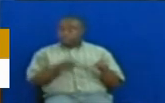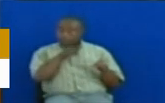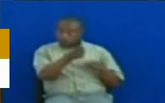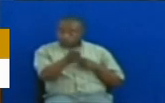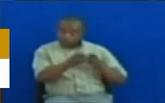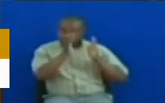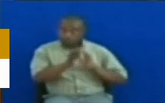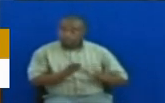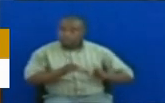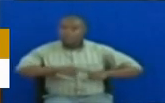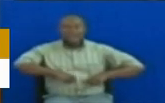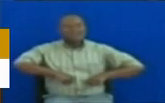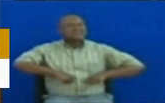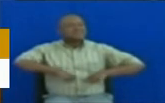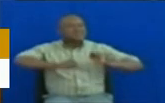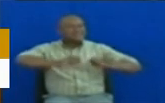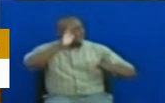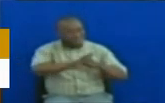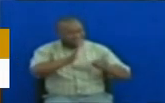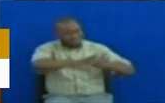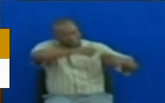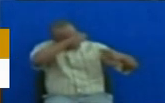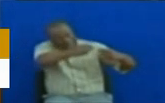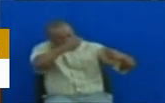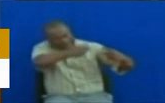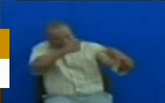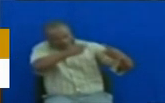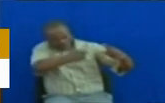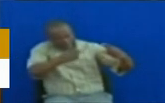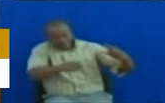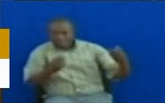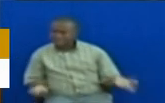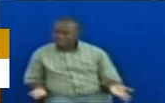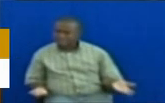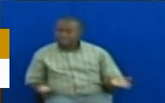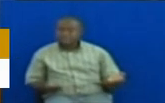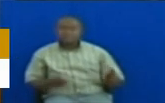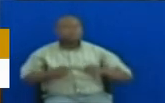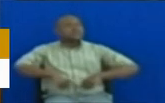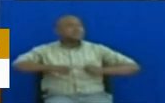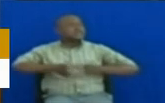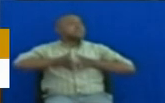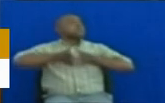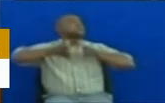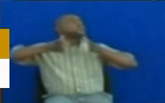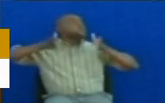huyu ana mamlaka lukuki ya ajabu sana, makubwa kabisa, one person.